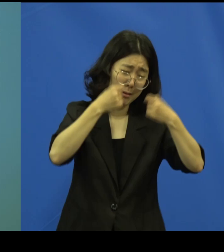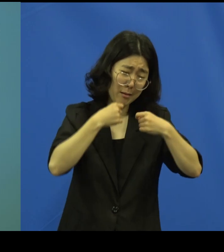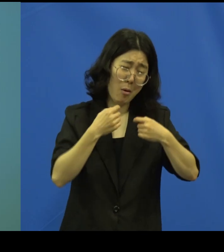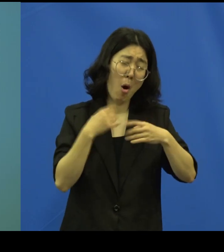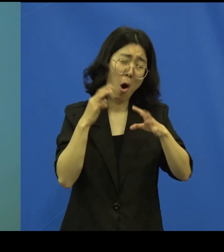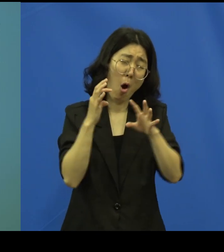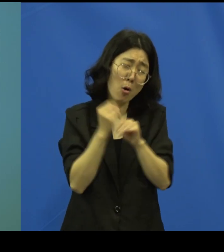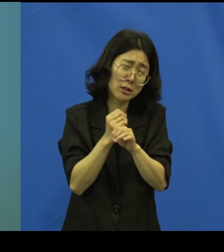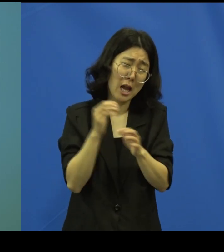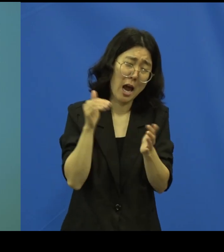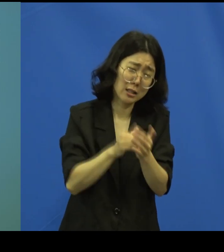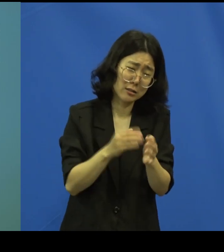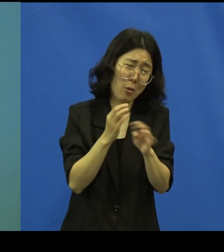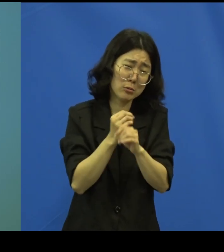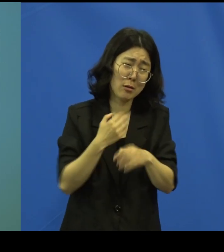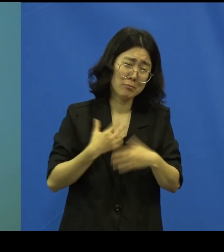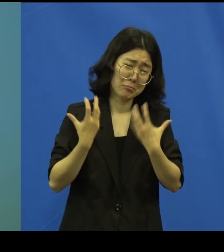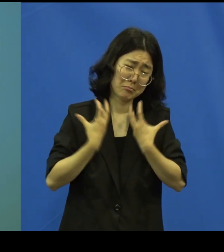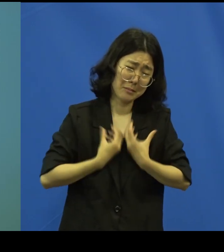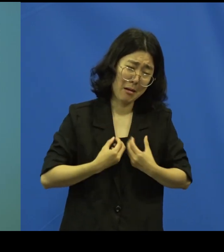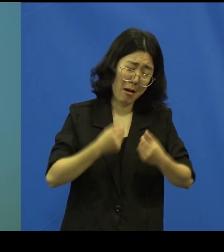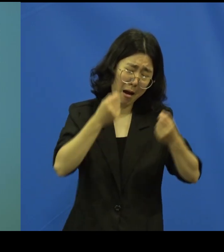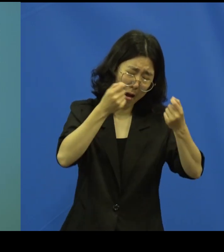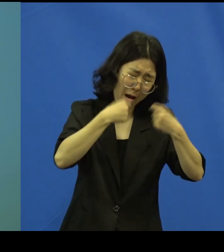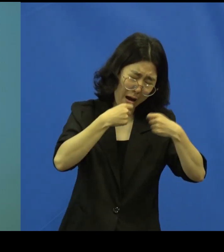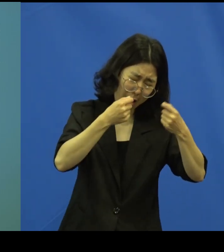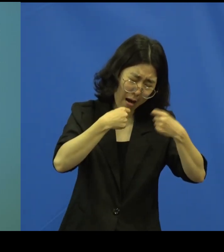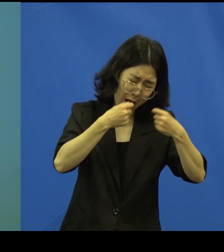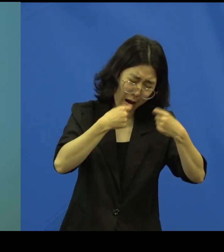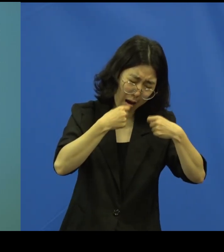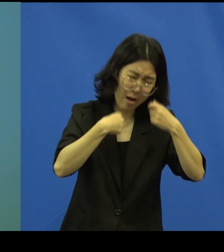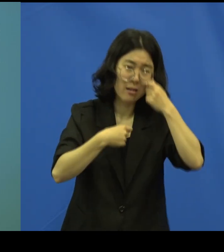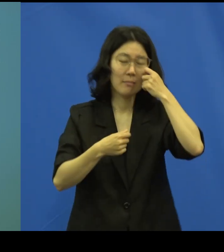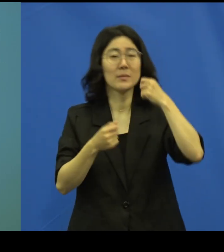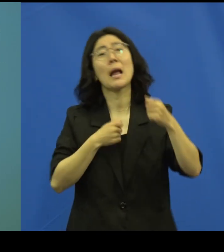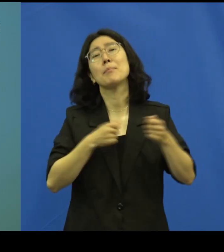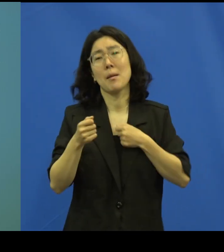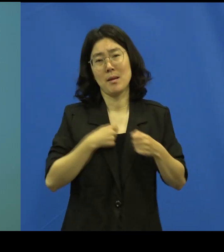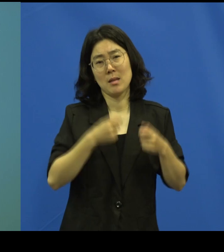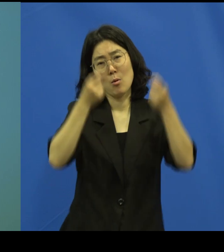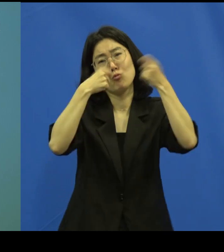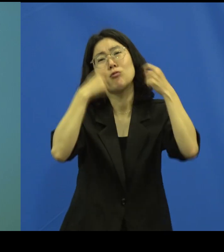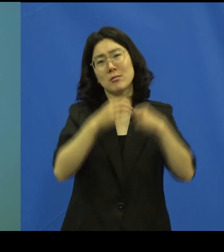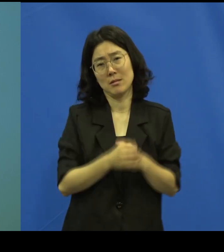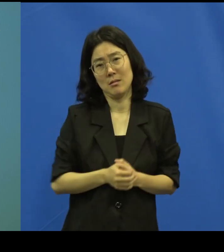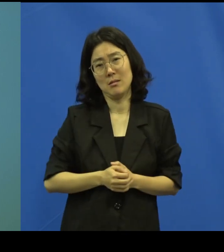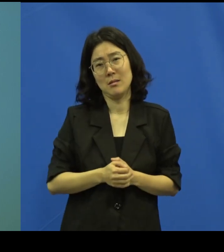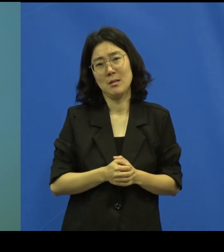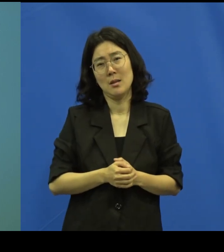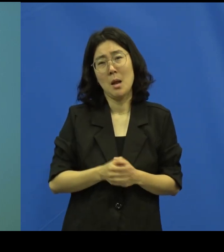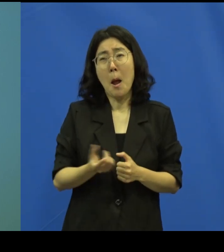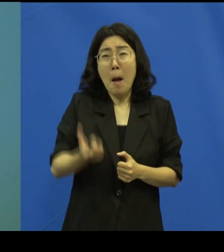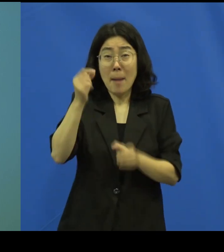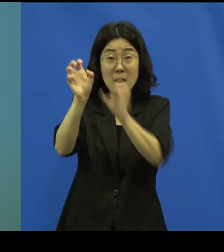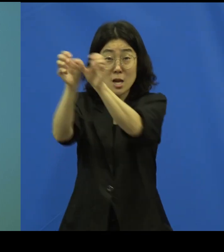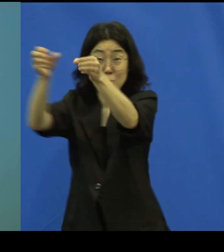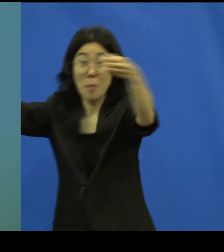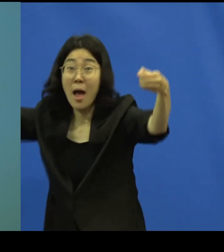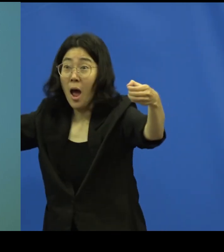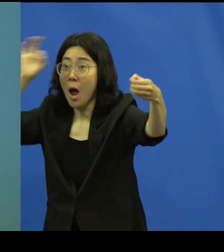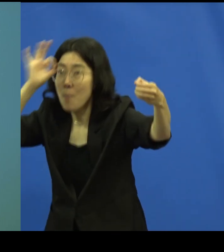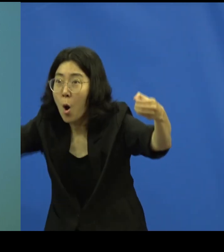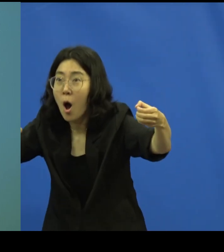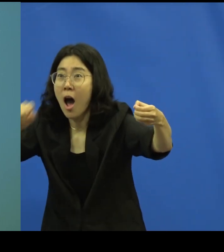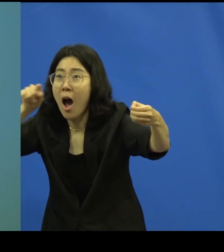이 초대교회 그리스도인들을 생각하면 답답한 거죠. 우는 거죠. 이 비밀을 빨리 알고